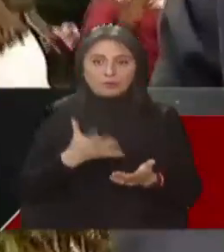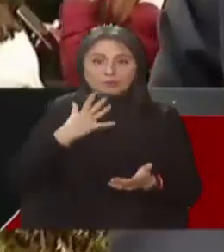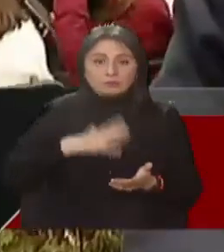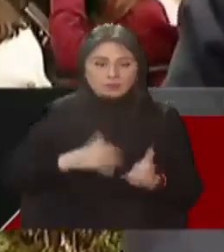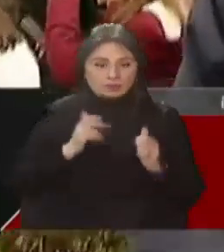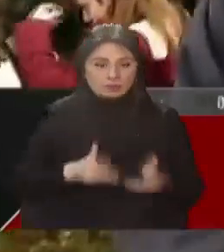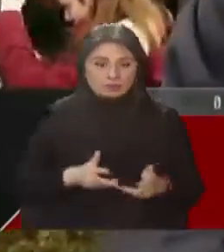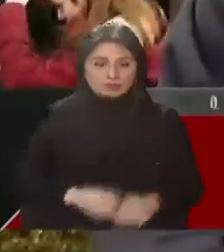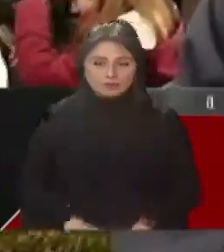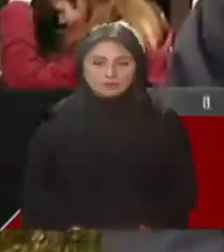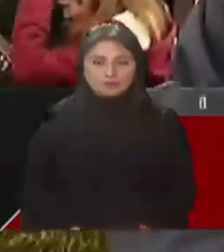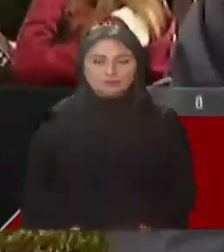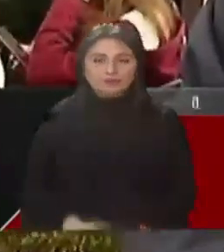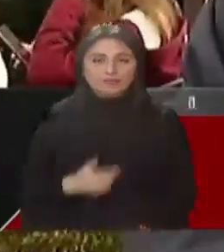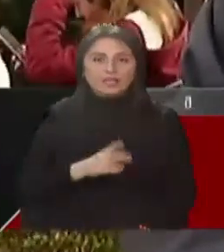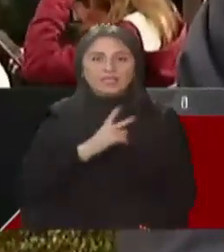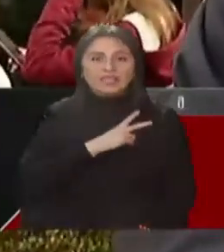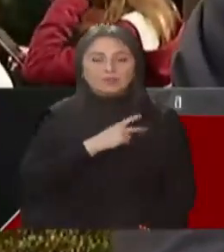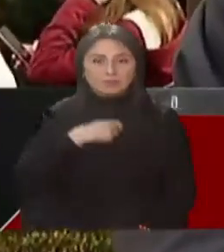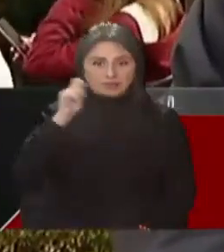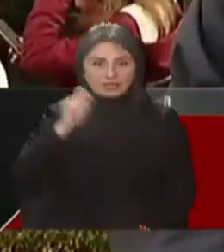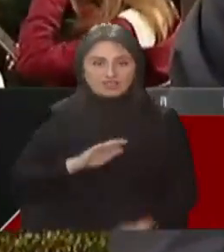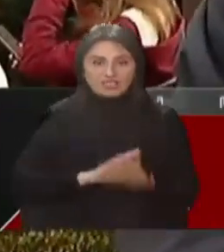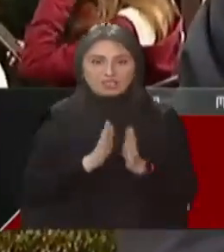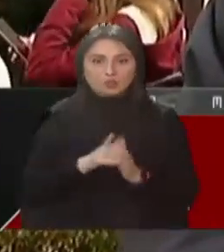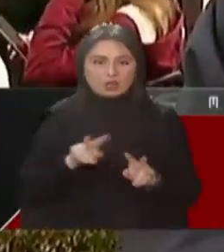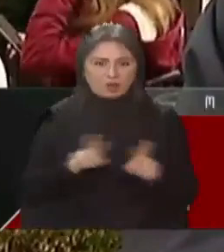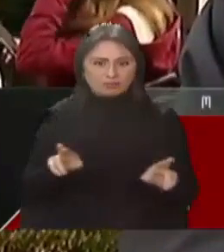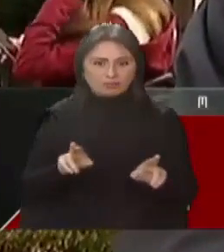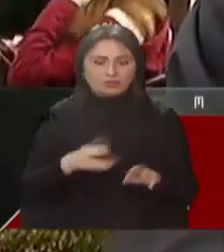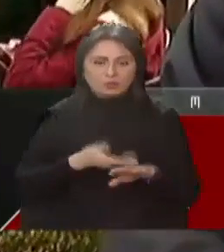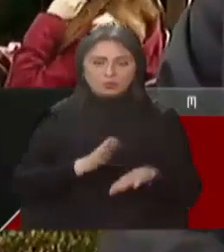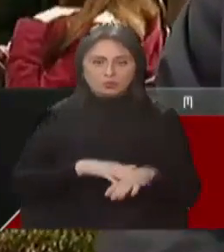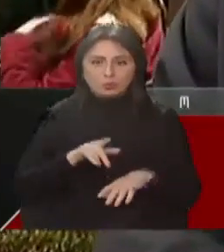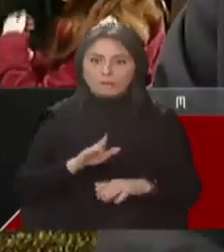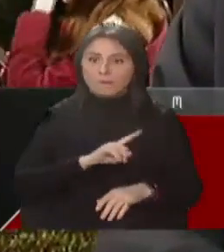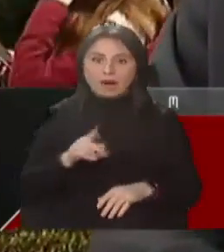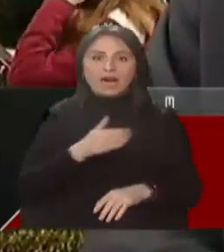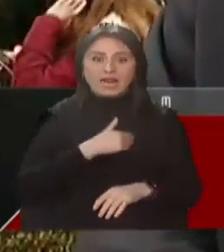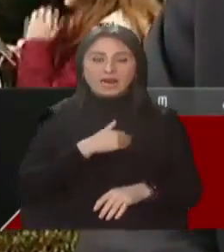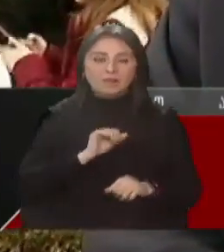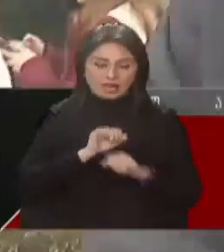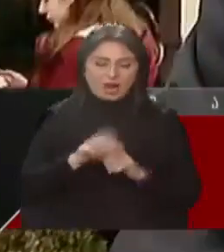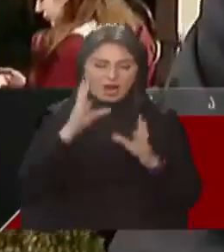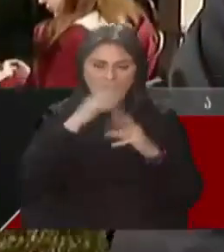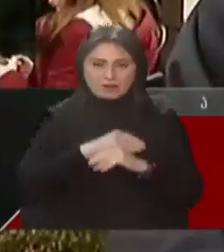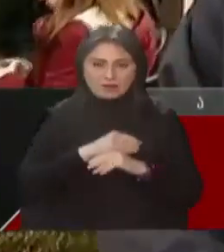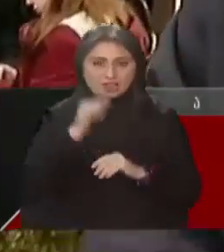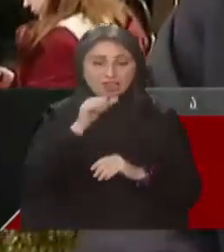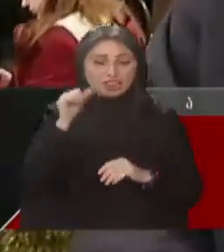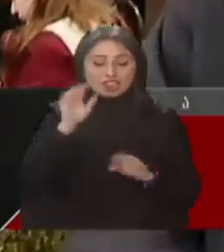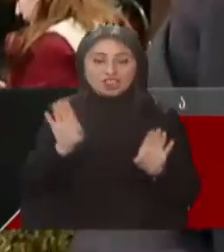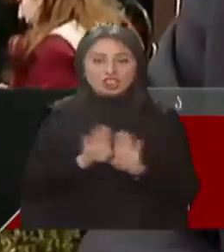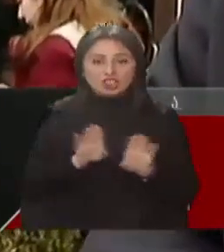გავუძლებთ. Მე დიდი ბრიტანეთიდან ვარ. Სიტუაცია ჩვენთანაც საკმაოდ რთულია, მაგრამ იმედია გავუმკლავდებით.